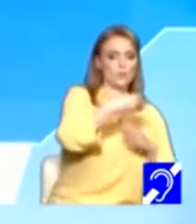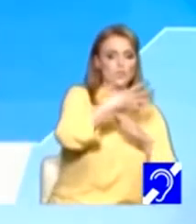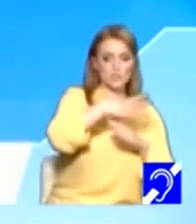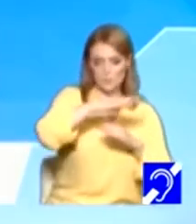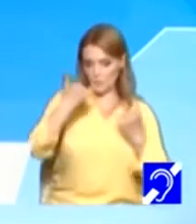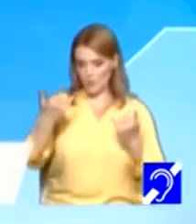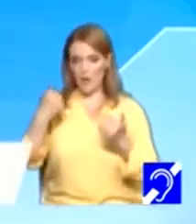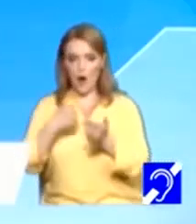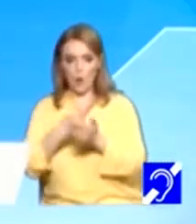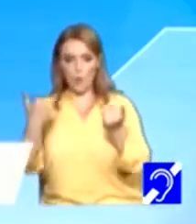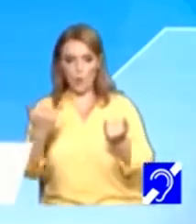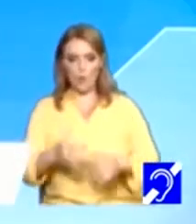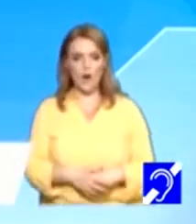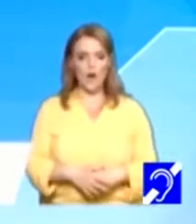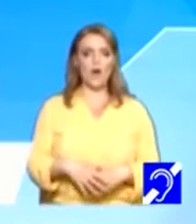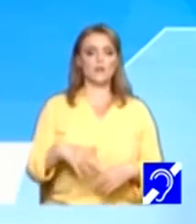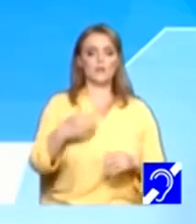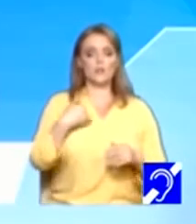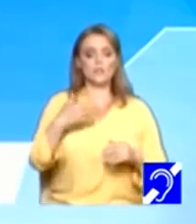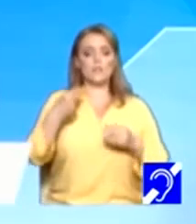eficientizat întreprinderile de stat,